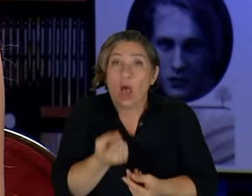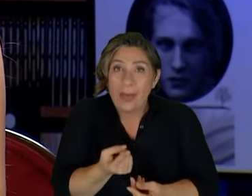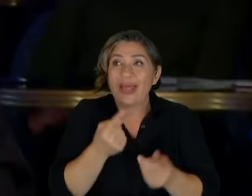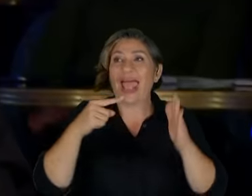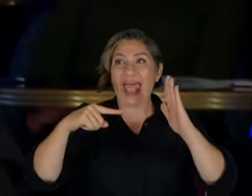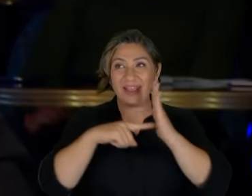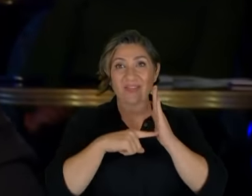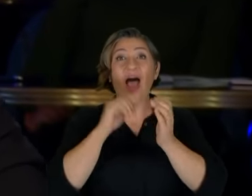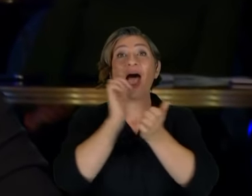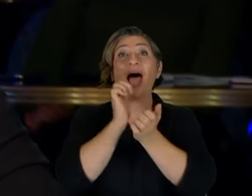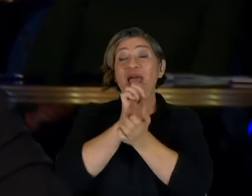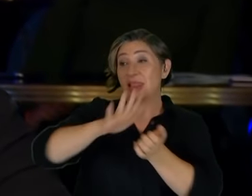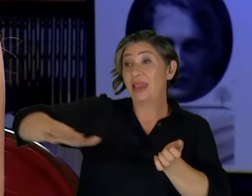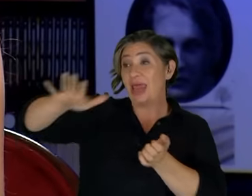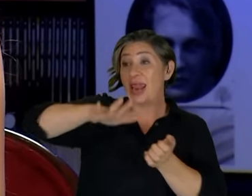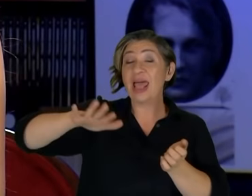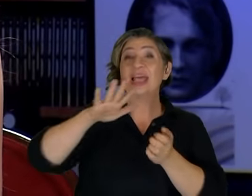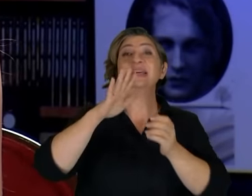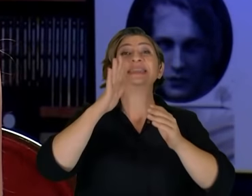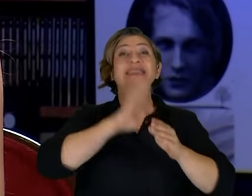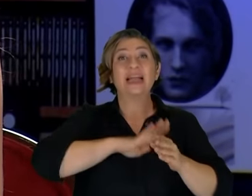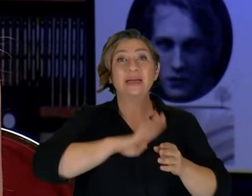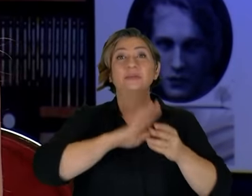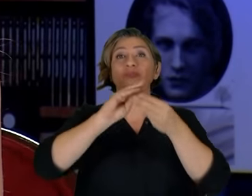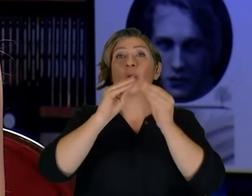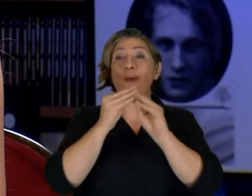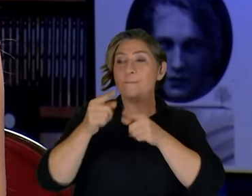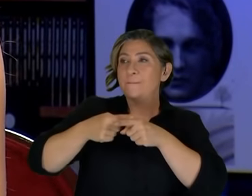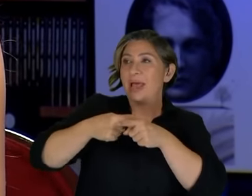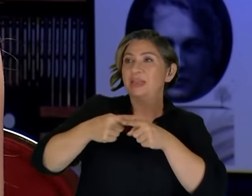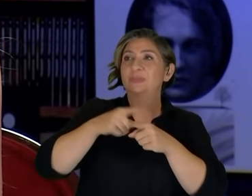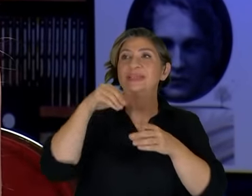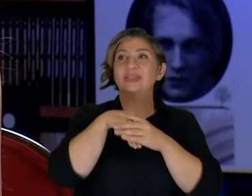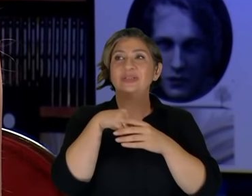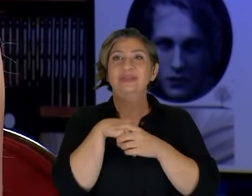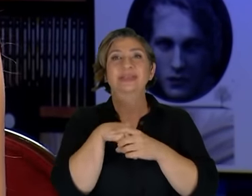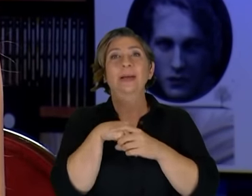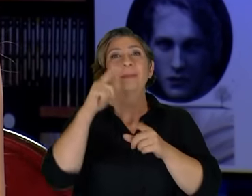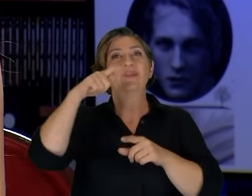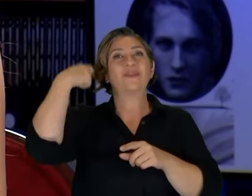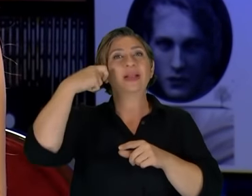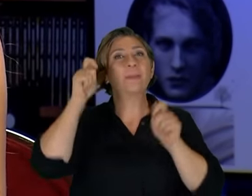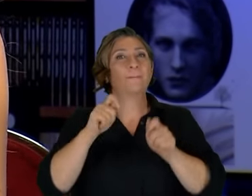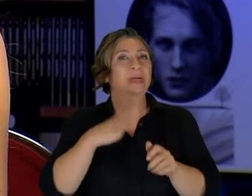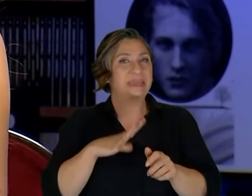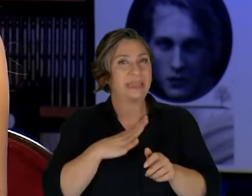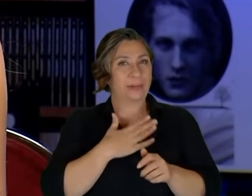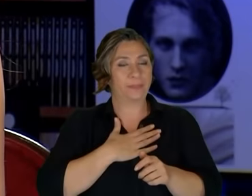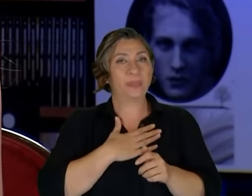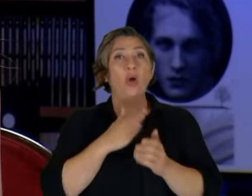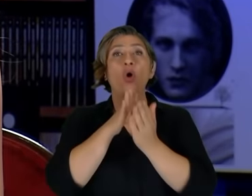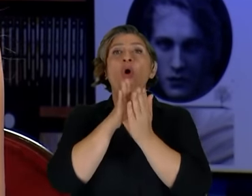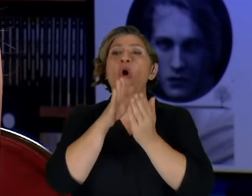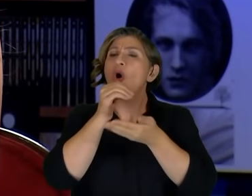amaçlı ailelere dertlerini ve sorunlarını paylaşabilmeleri için bir film yapmak istedim. Yani